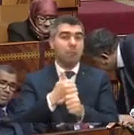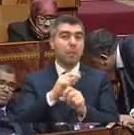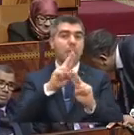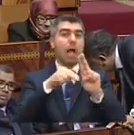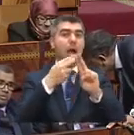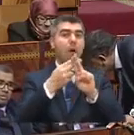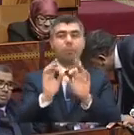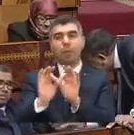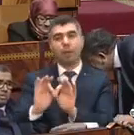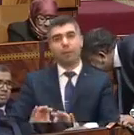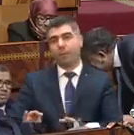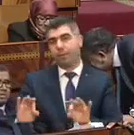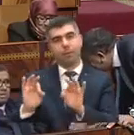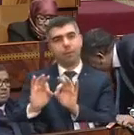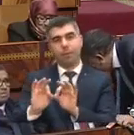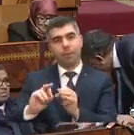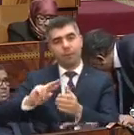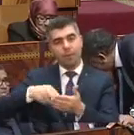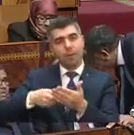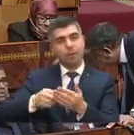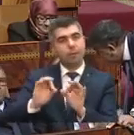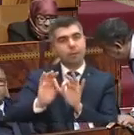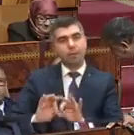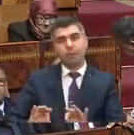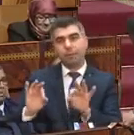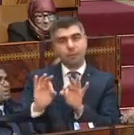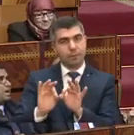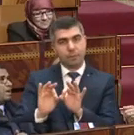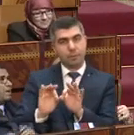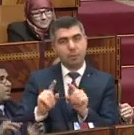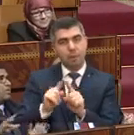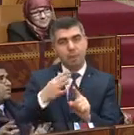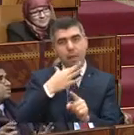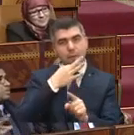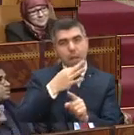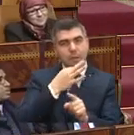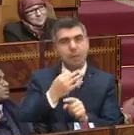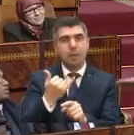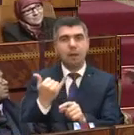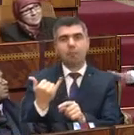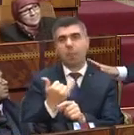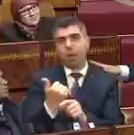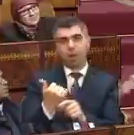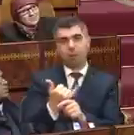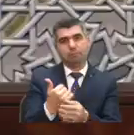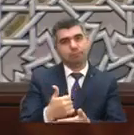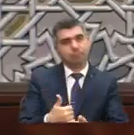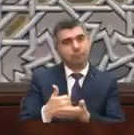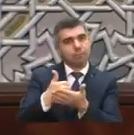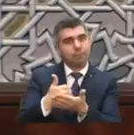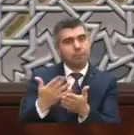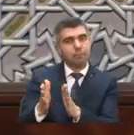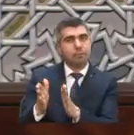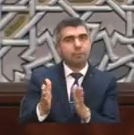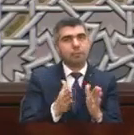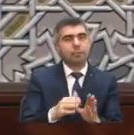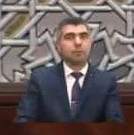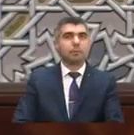لطلبه، وبالتالي نتمنى أن تكون هناك تسهيلات لهذه الفئة. وشكرا.